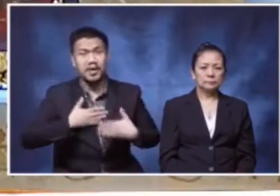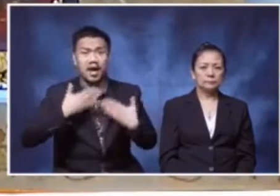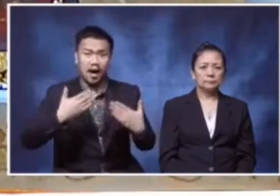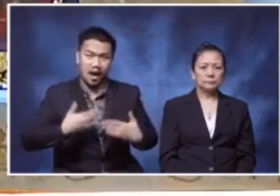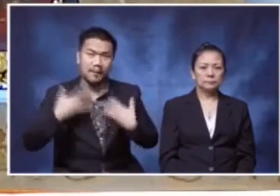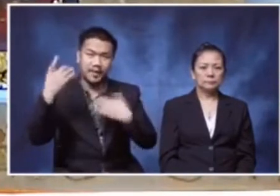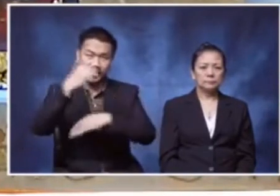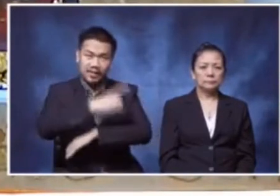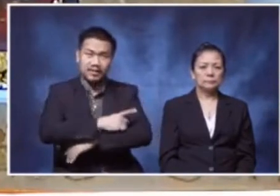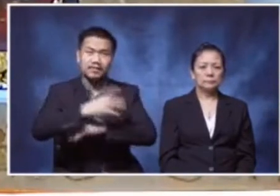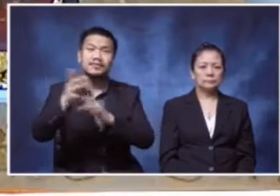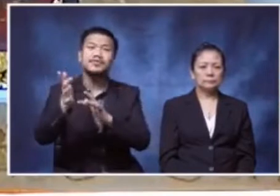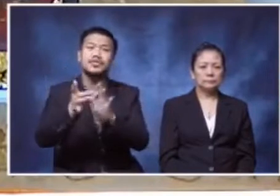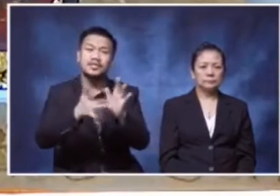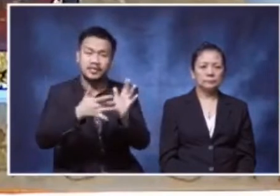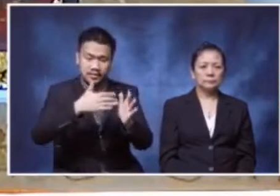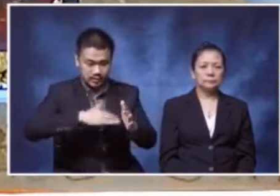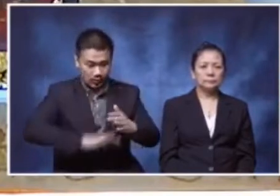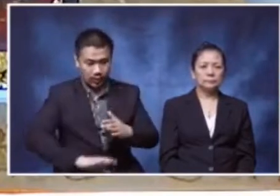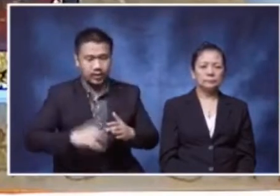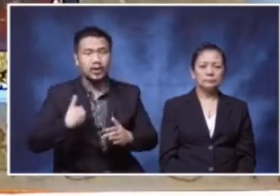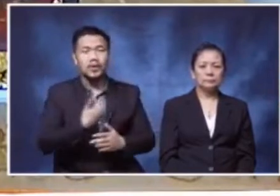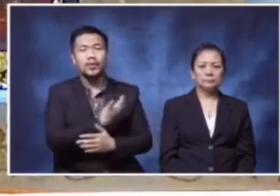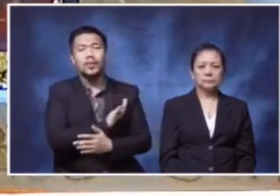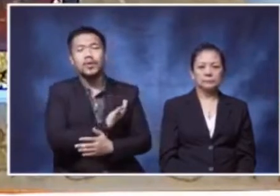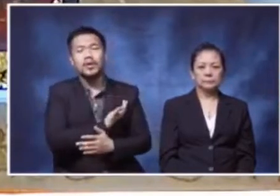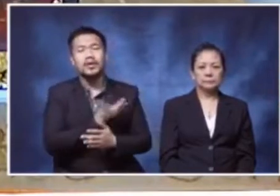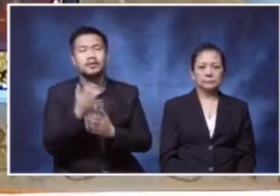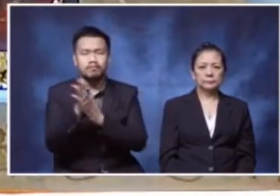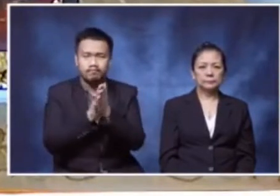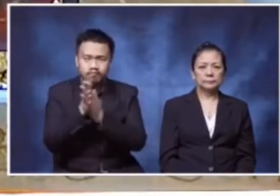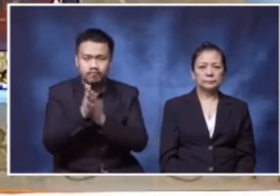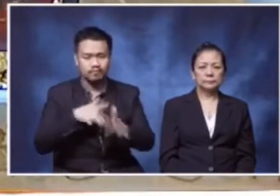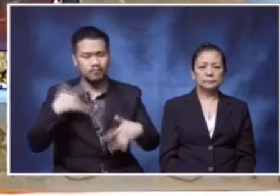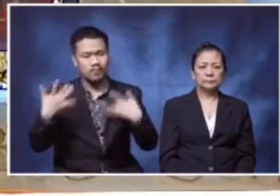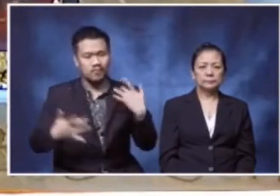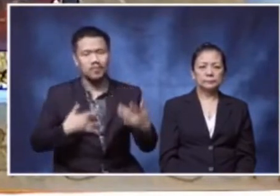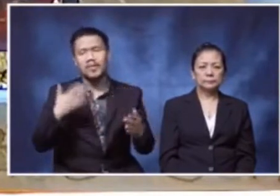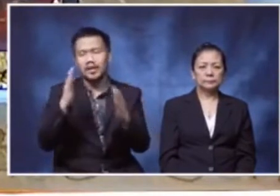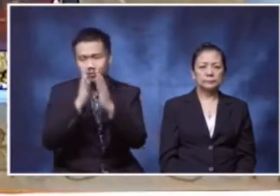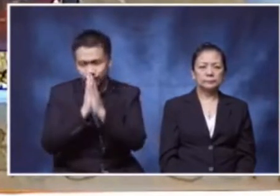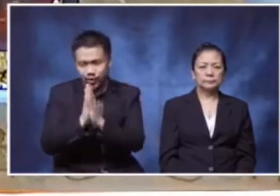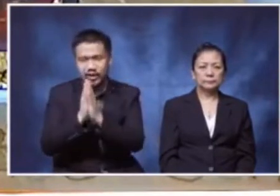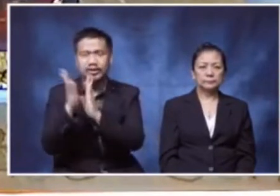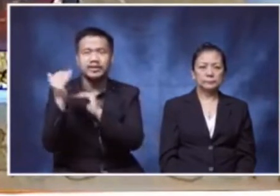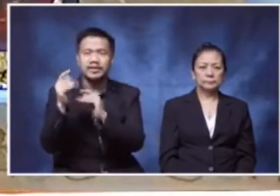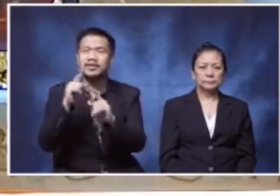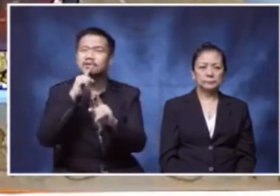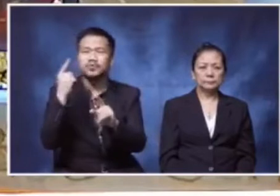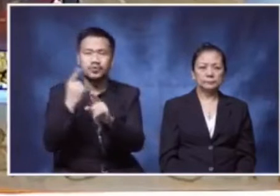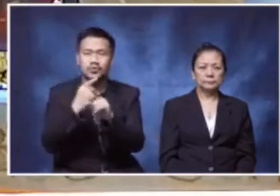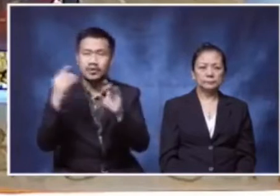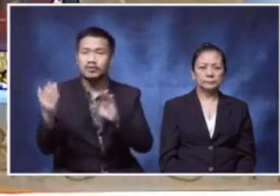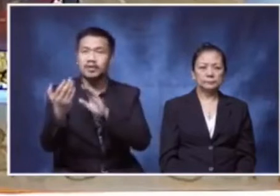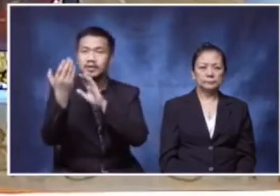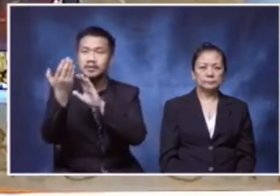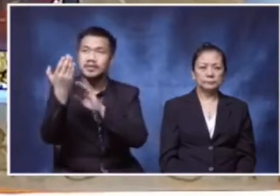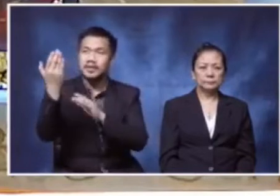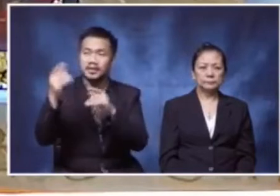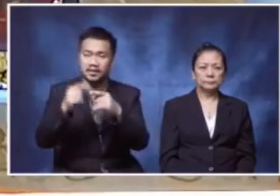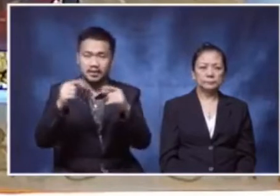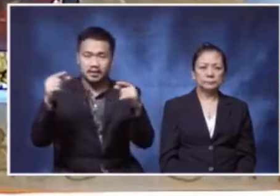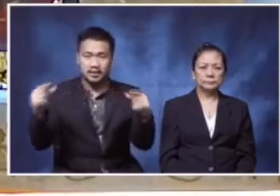Kanyang pagsilang, kami nananabik at nanalangin lubos na makaharap sa Kanyang kadakilaan.